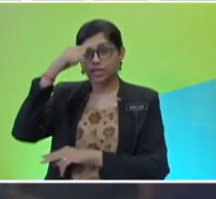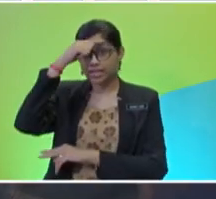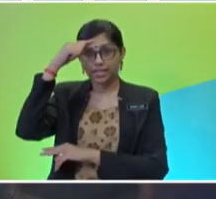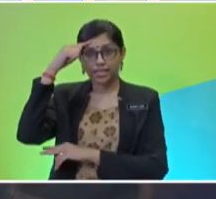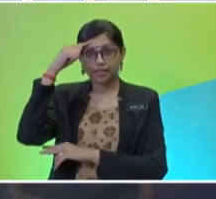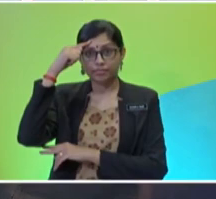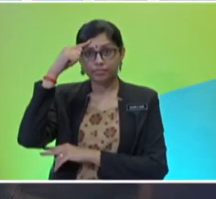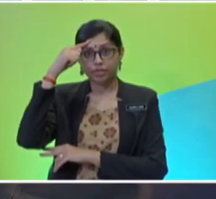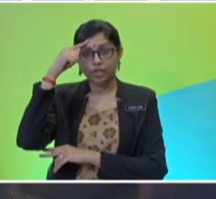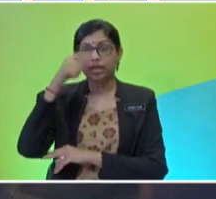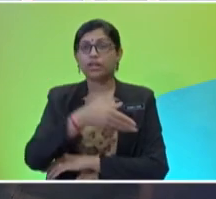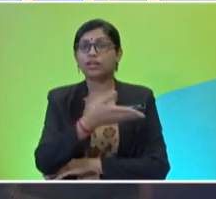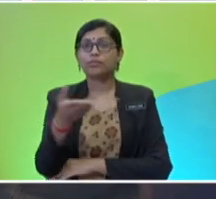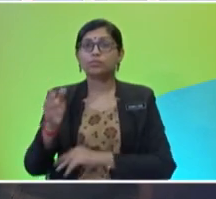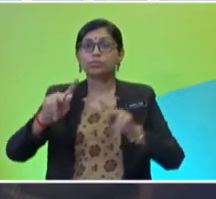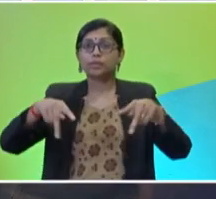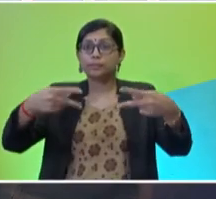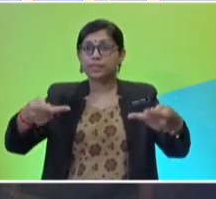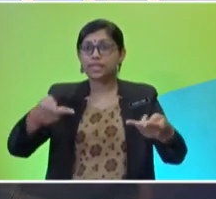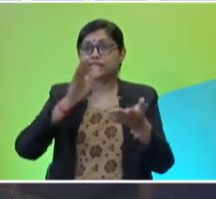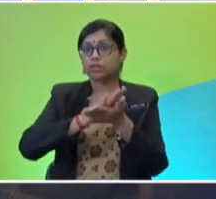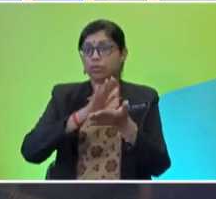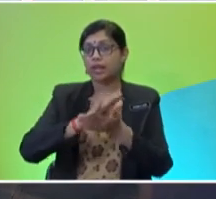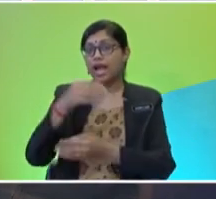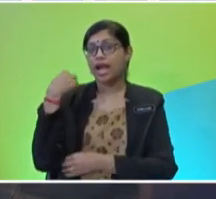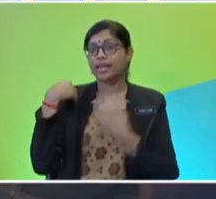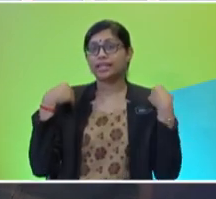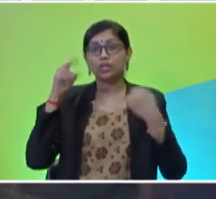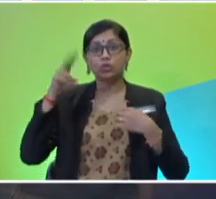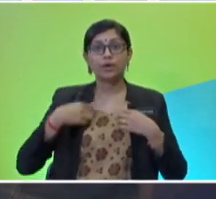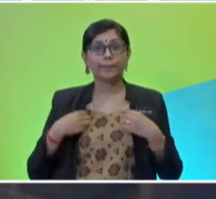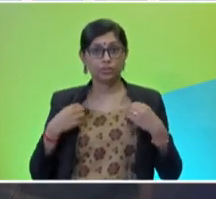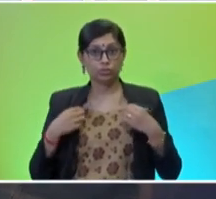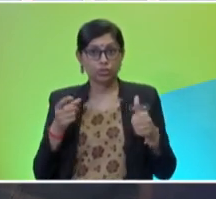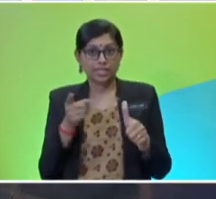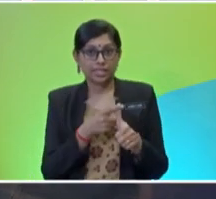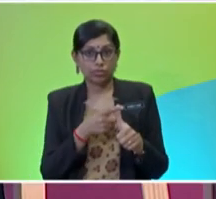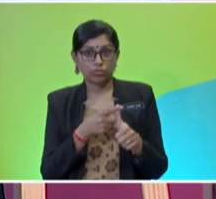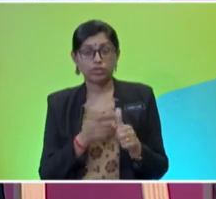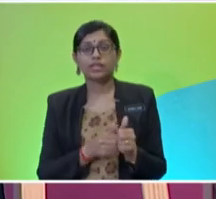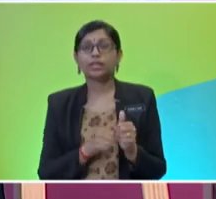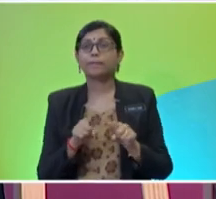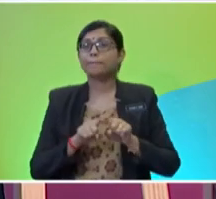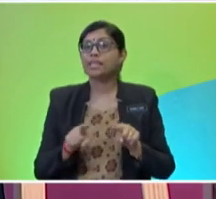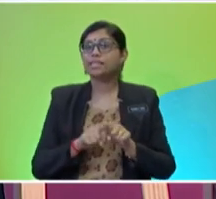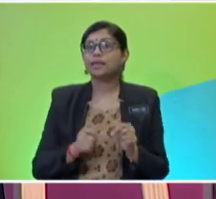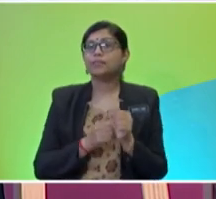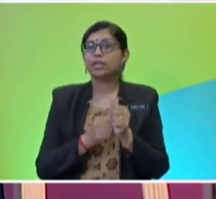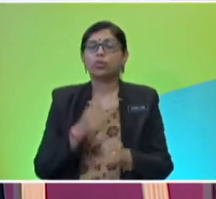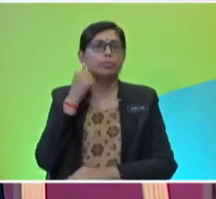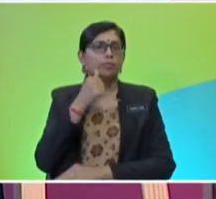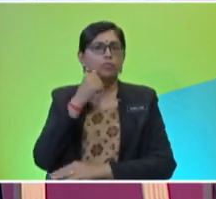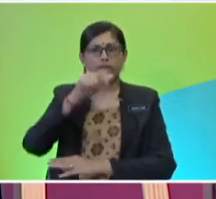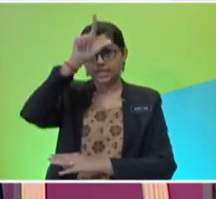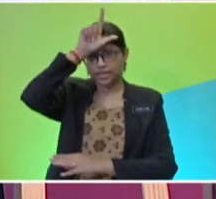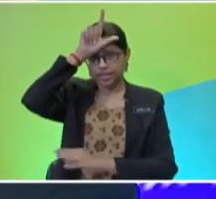dua jenis pakaian. Betul. Okey, dan pakaian tu berbeza mengikut jantina. Yap. Okey, kalau tengok yang